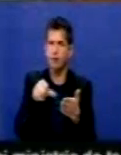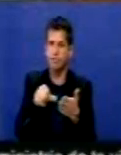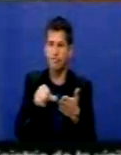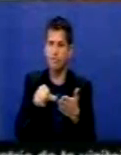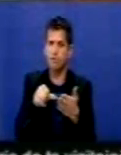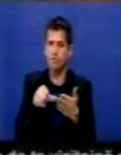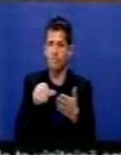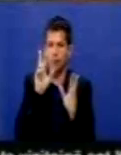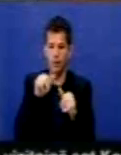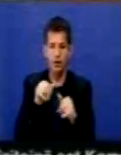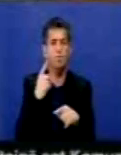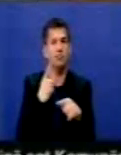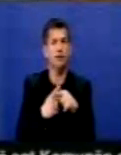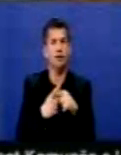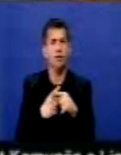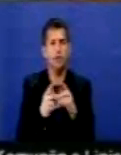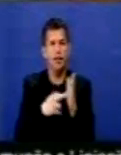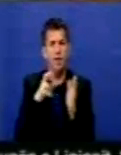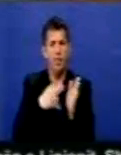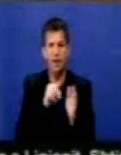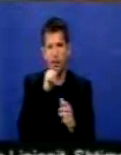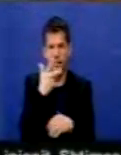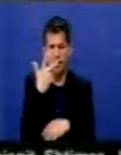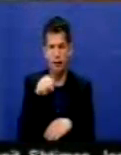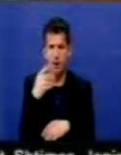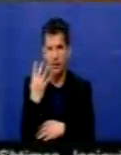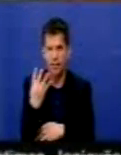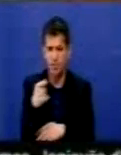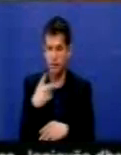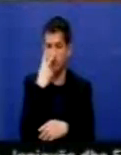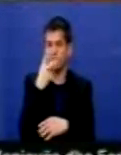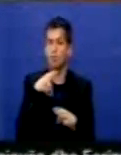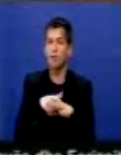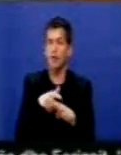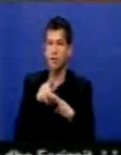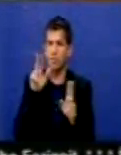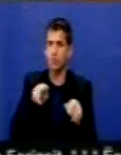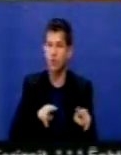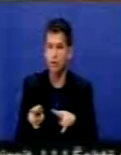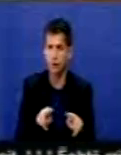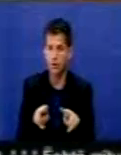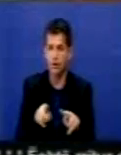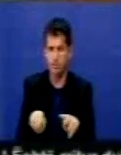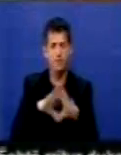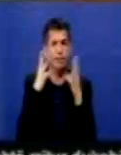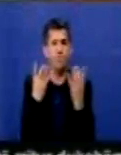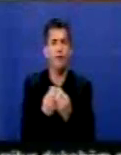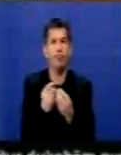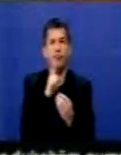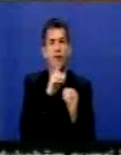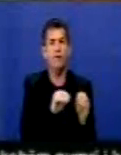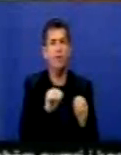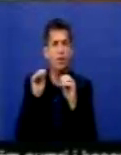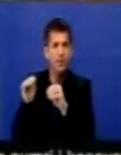publike. Po ashtu dispozita e nenit 3.4 vind të pengesa juridike që cila do pronë të jetë transferuar